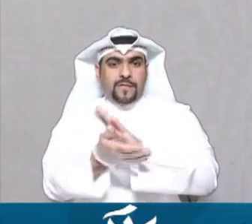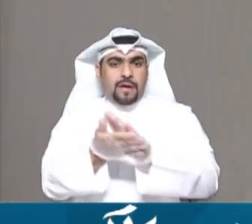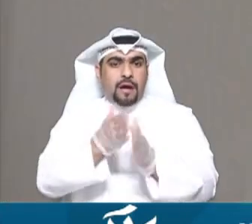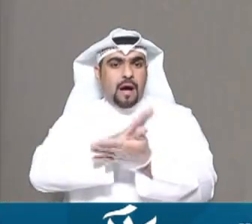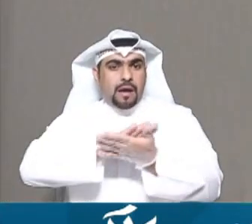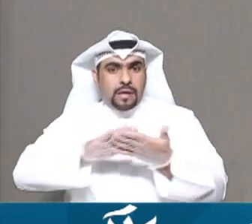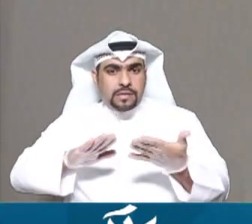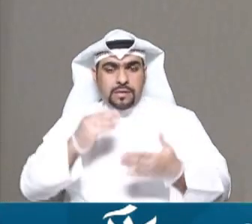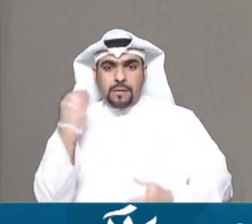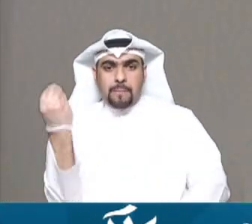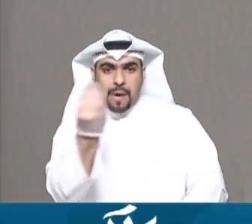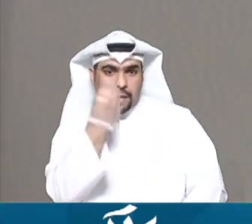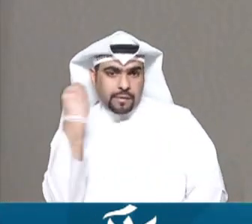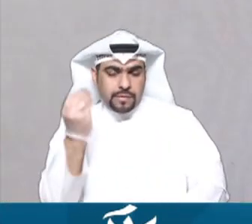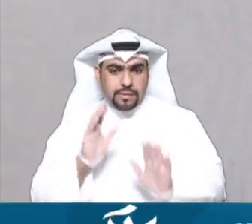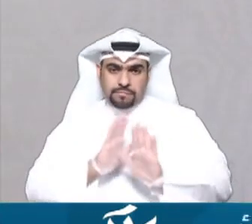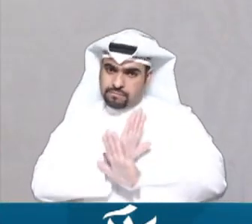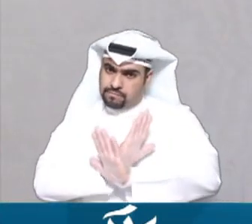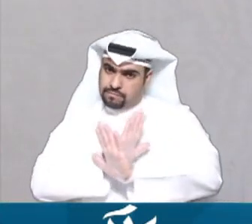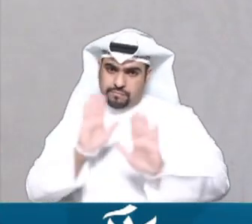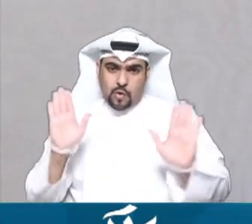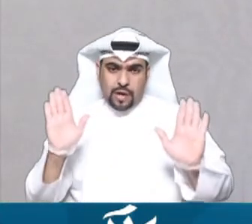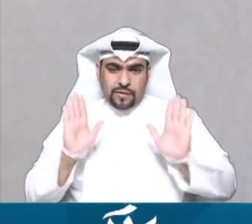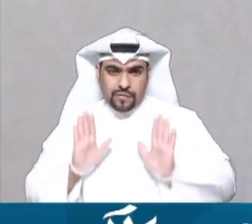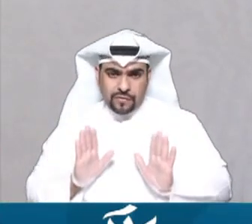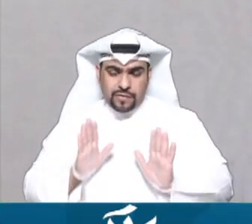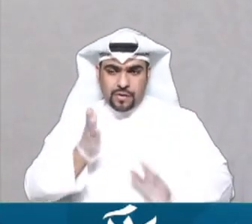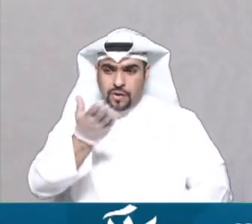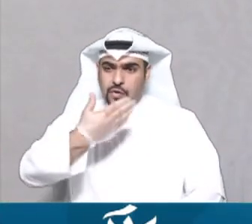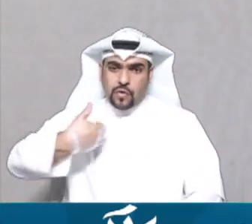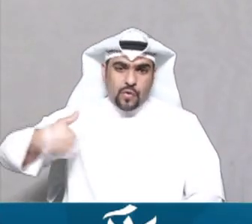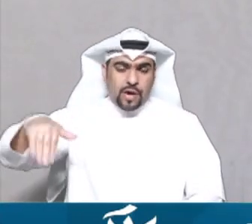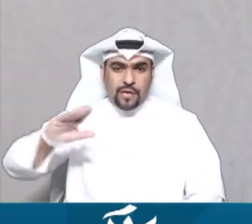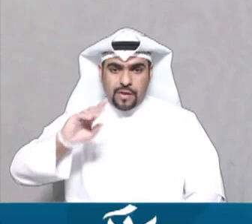قبل دولة الكويت. الجميع حقيقة